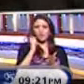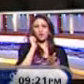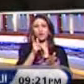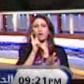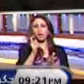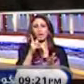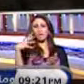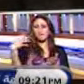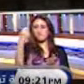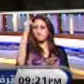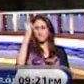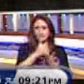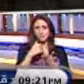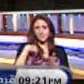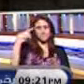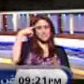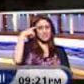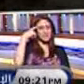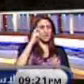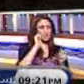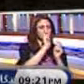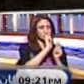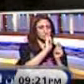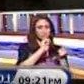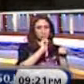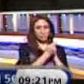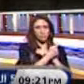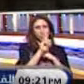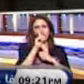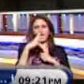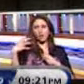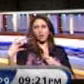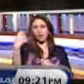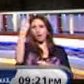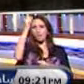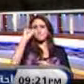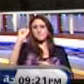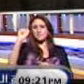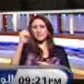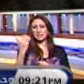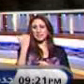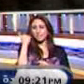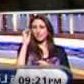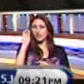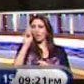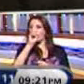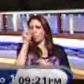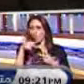هذه المدرسه، فما نقدرش نعمل اي تعديل او صيانه الا ما نرجع للمؤجر الاصلي بتاع المدرسه.